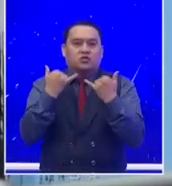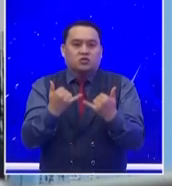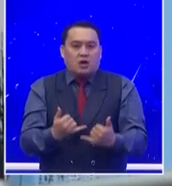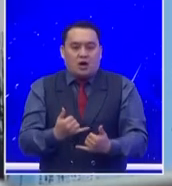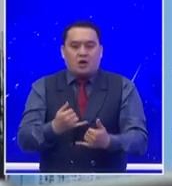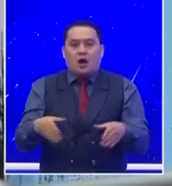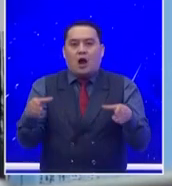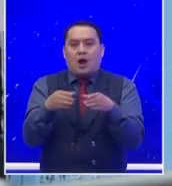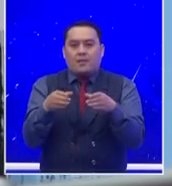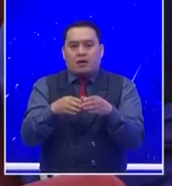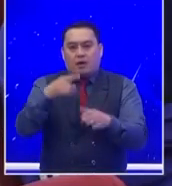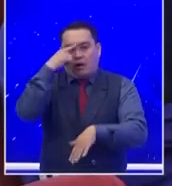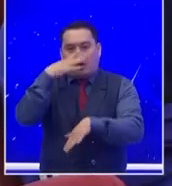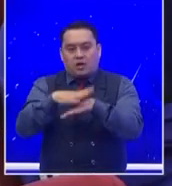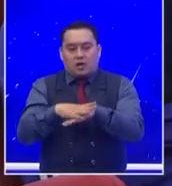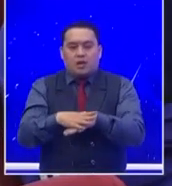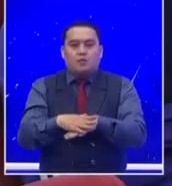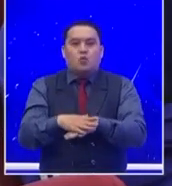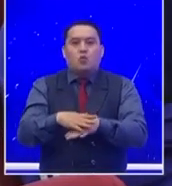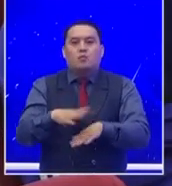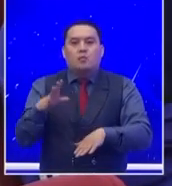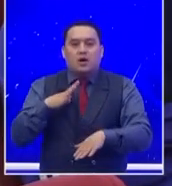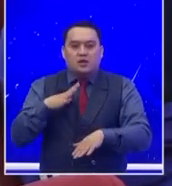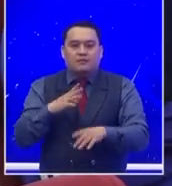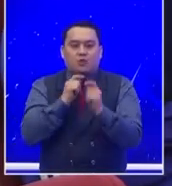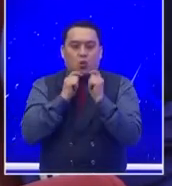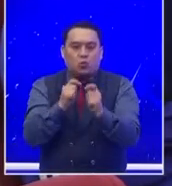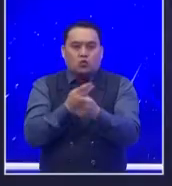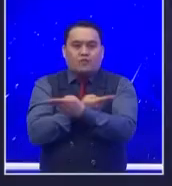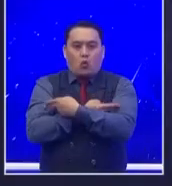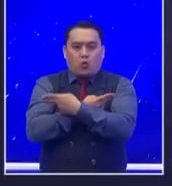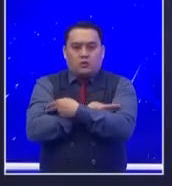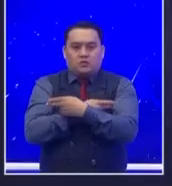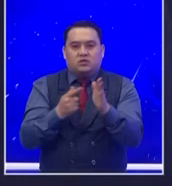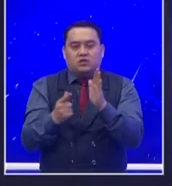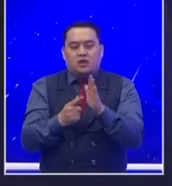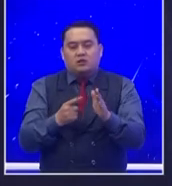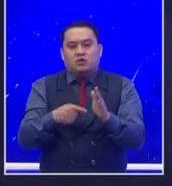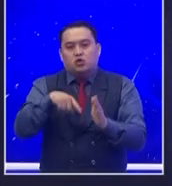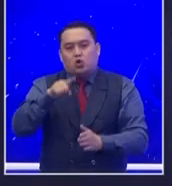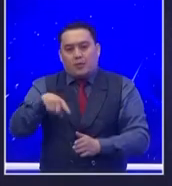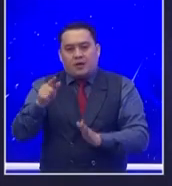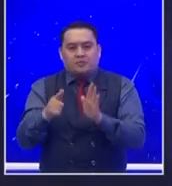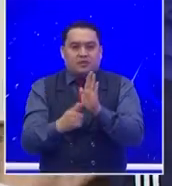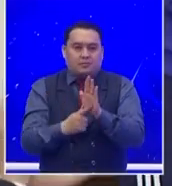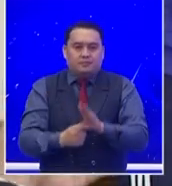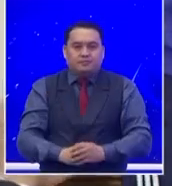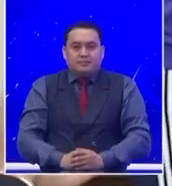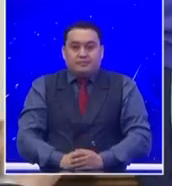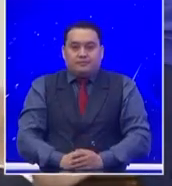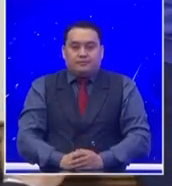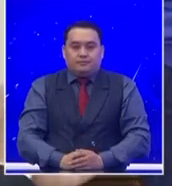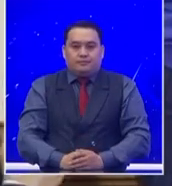от имени команды аким области am a dk баталову вручили футбольную форму клуба символичным номером 7